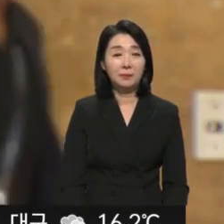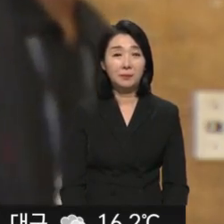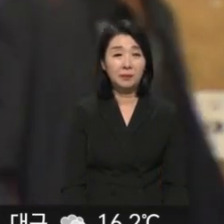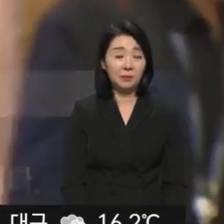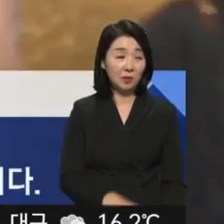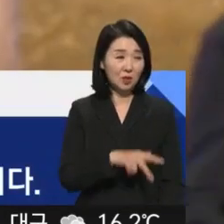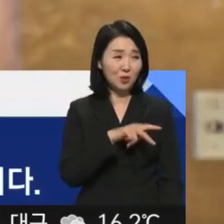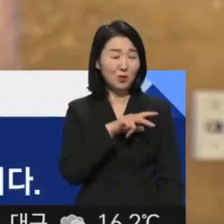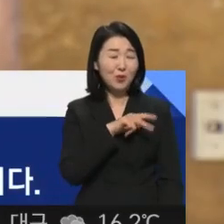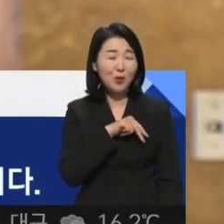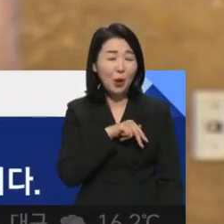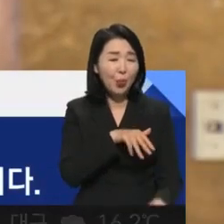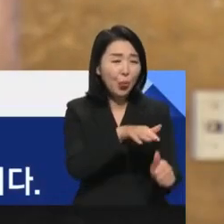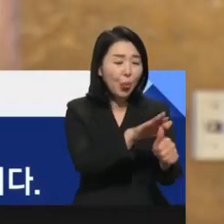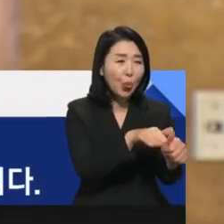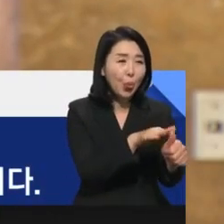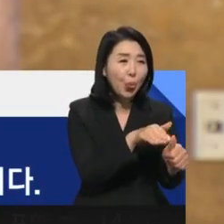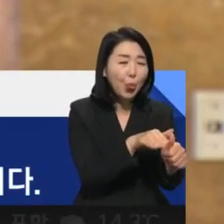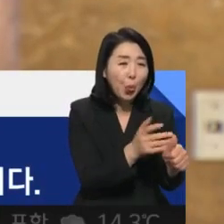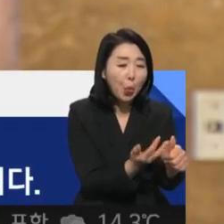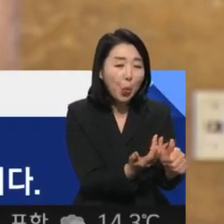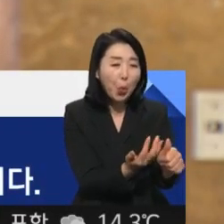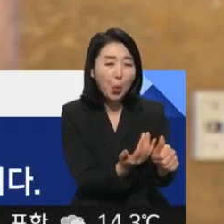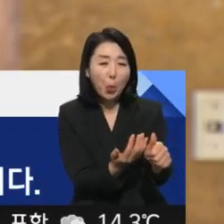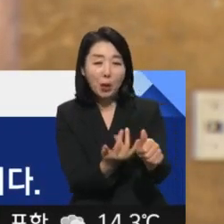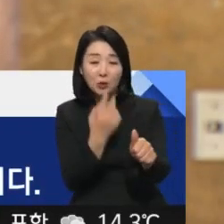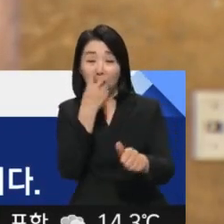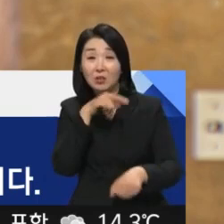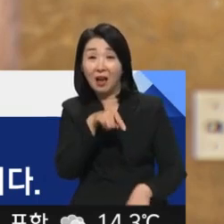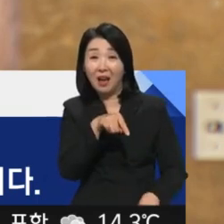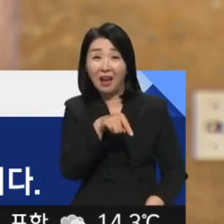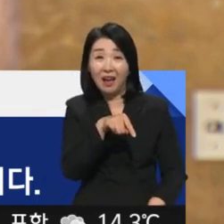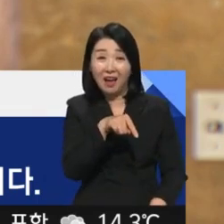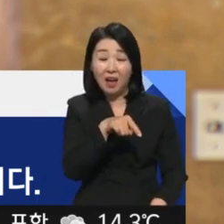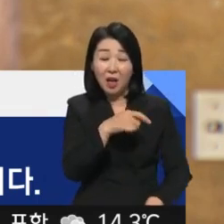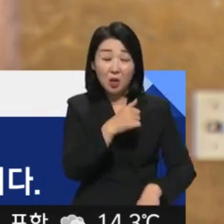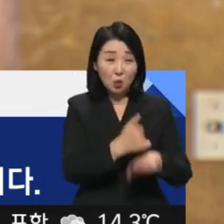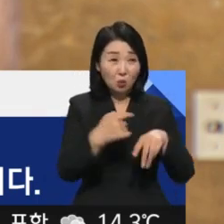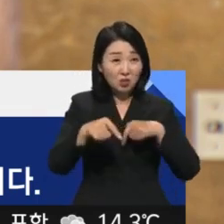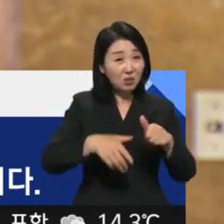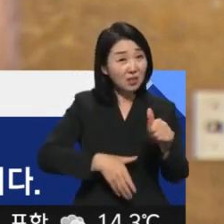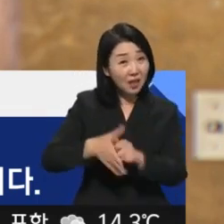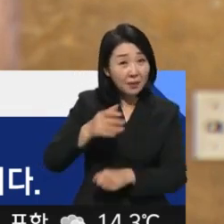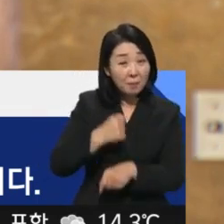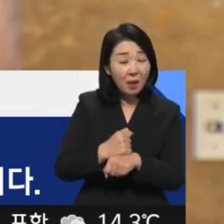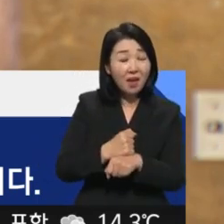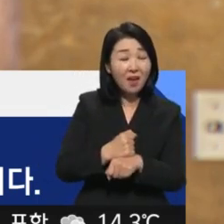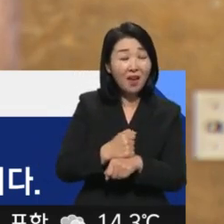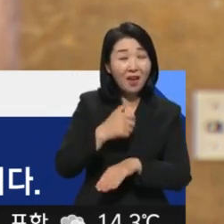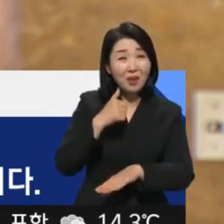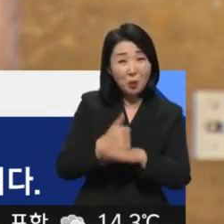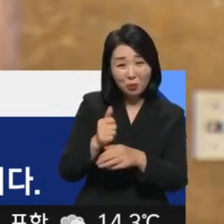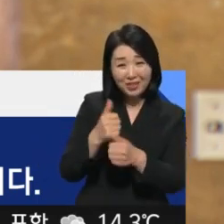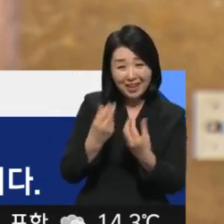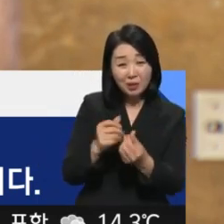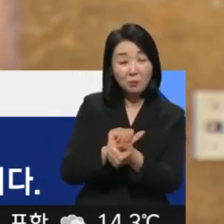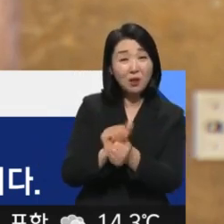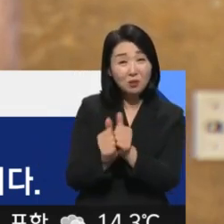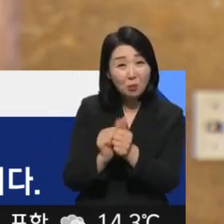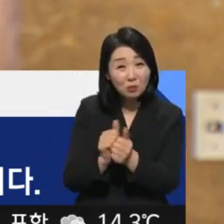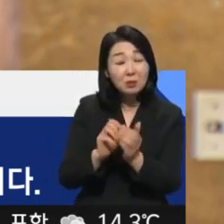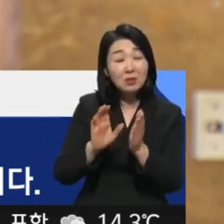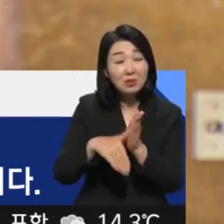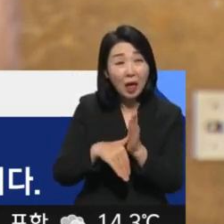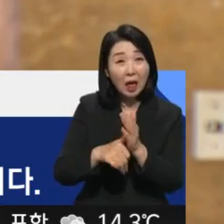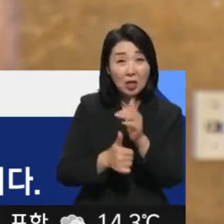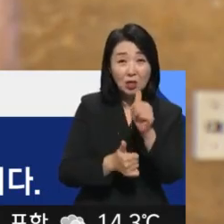의원 매수하는 걸 수사하는 걸 가지고 정치 탄압이라고 한다면 뭐 승부 조작 수사하면은 뭐 그 스포츠 탄압 되는